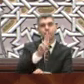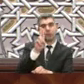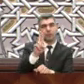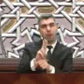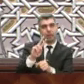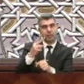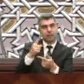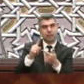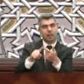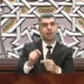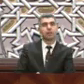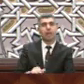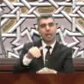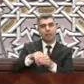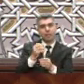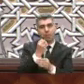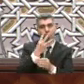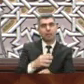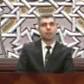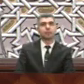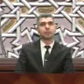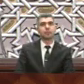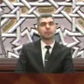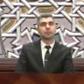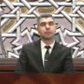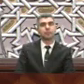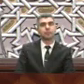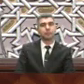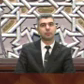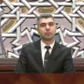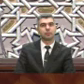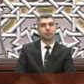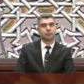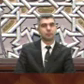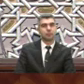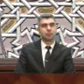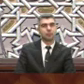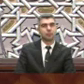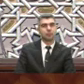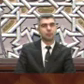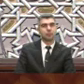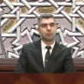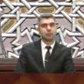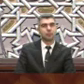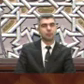المتحدة الثانية على الفريق الاشتراكي فليتفضل سيد الرئيس. مشكورا.